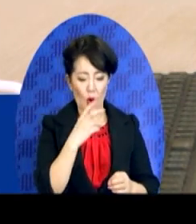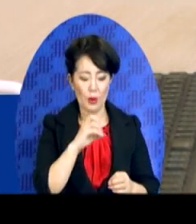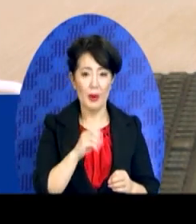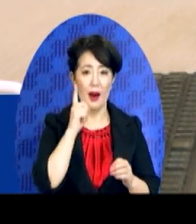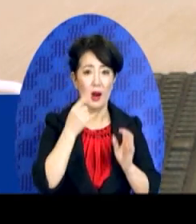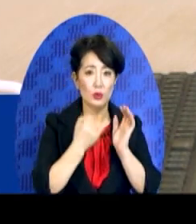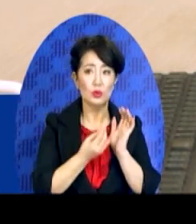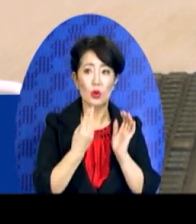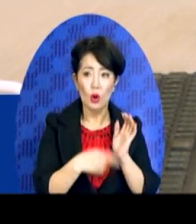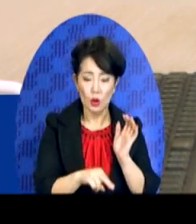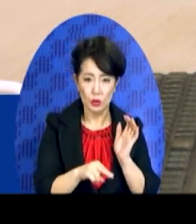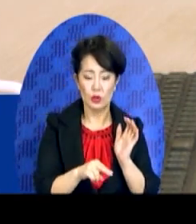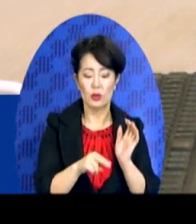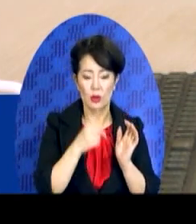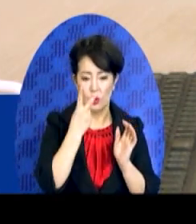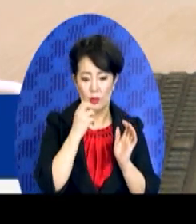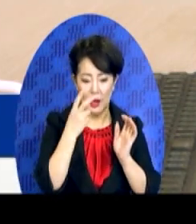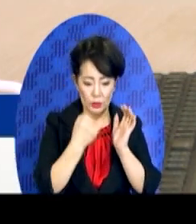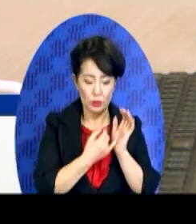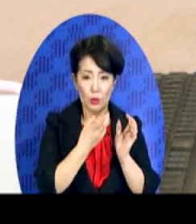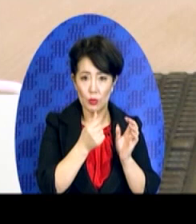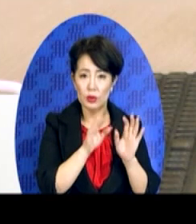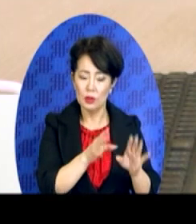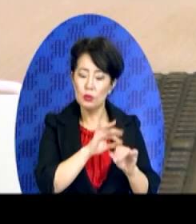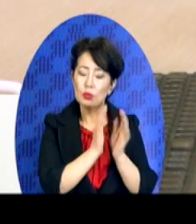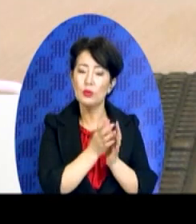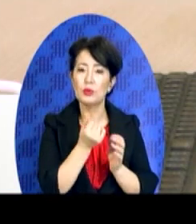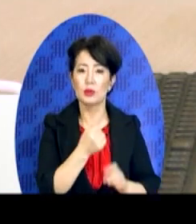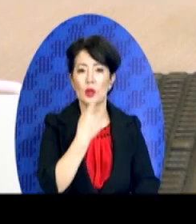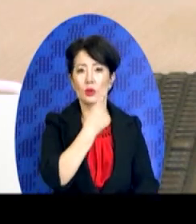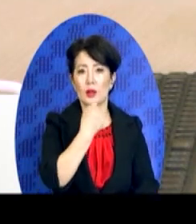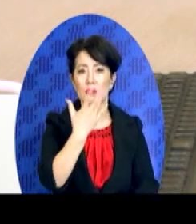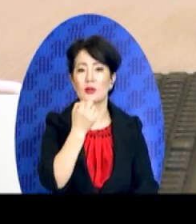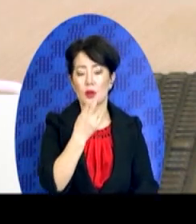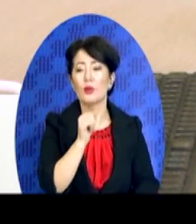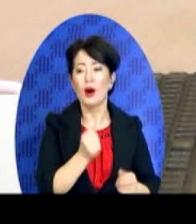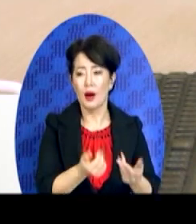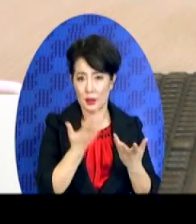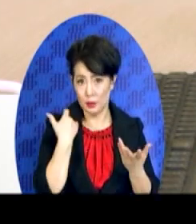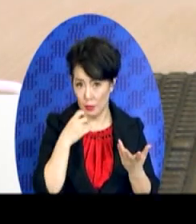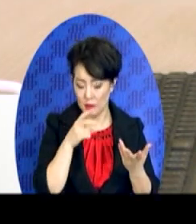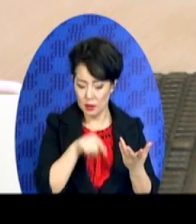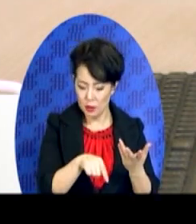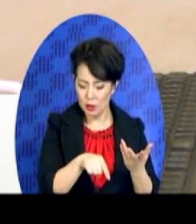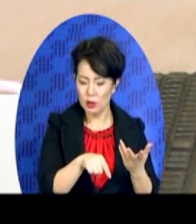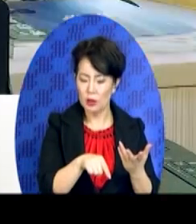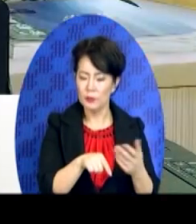2016 онд тогтоосон үнээр бол 115 сая төгрөг гэж тогтоосон байдаг. Тэгээд тэр үед